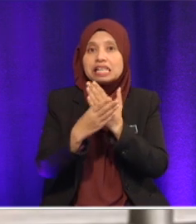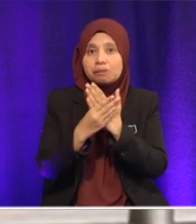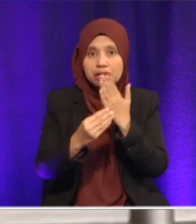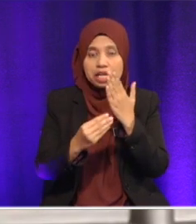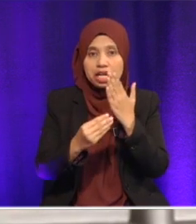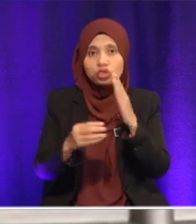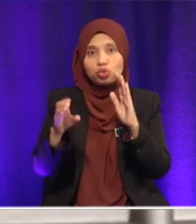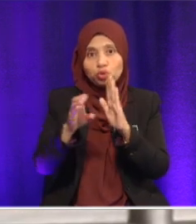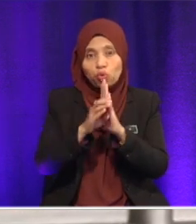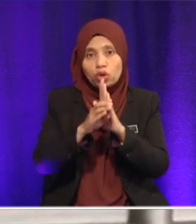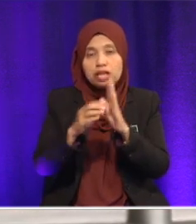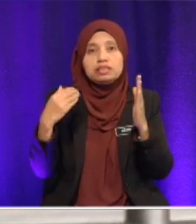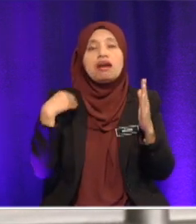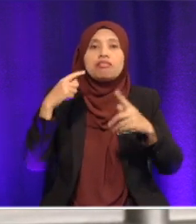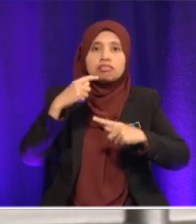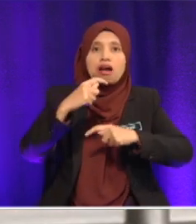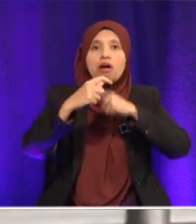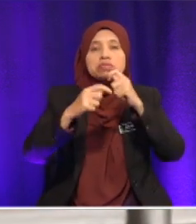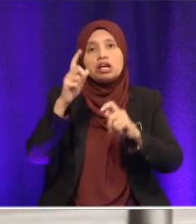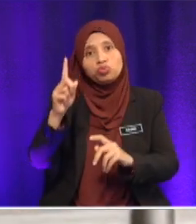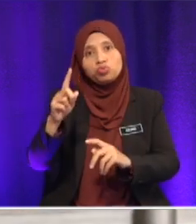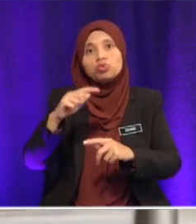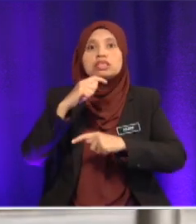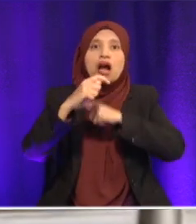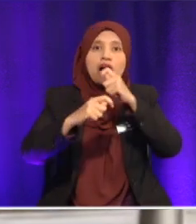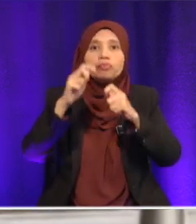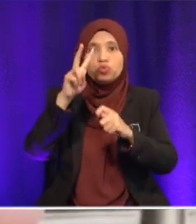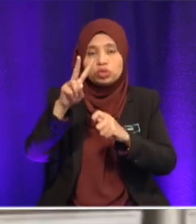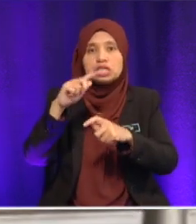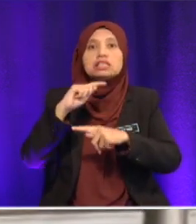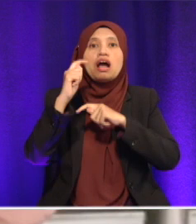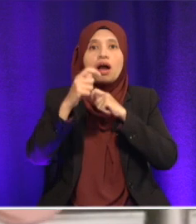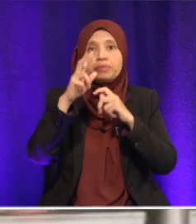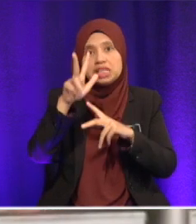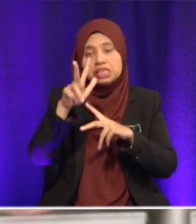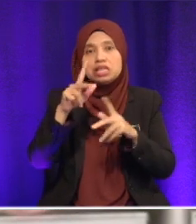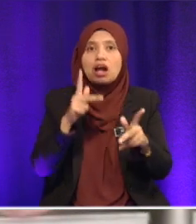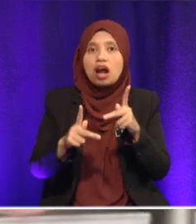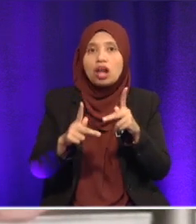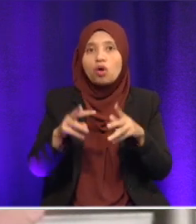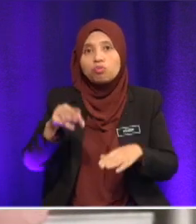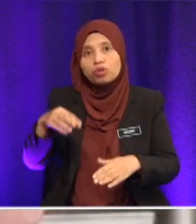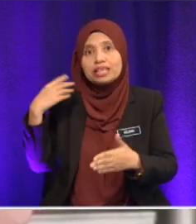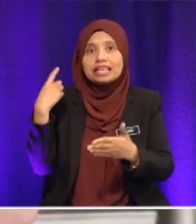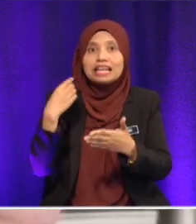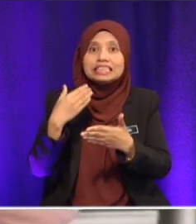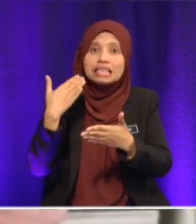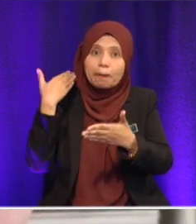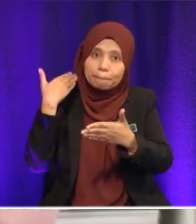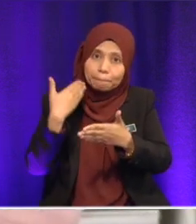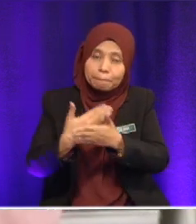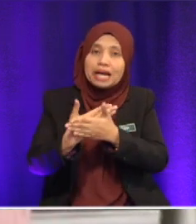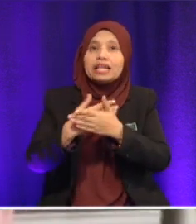satu tahap 2 tahap 3 tahap Jadi jika murid-murid itu tidak mencapai tahap tuh bully juga